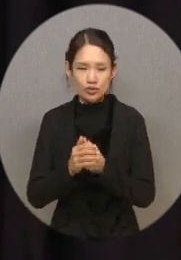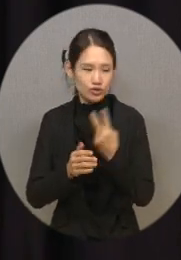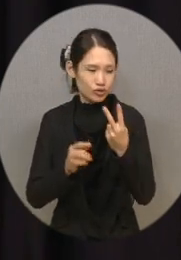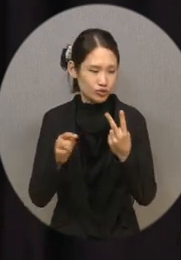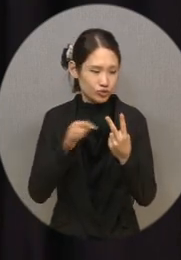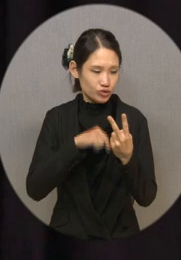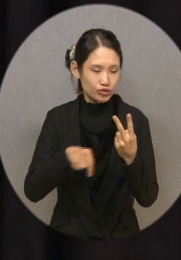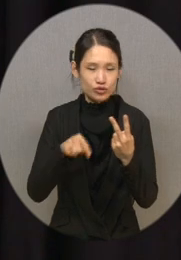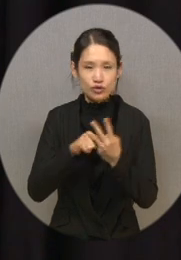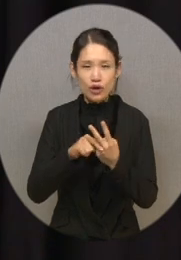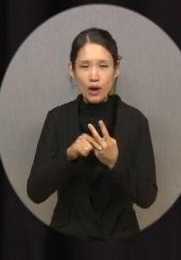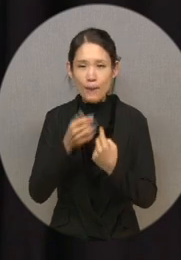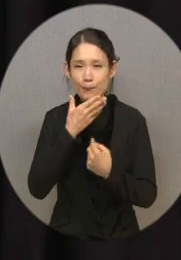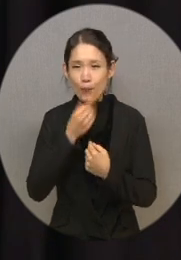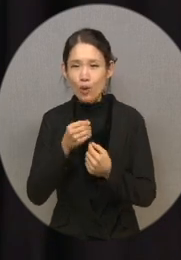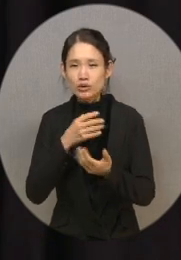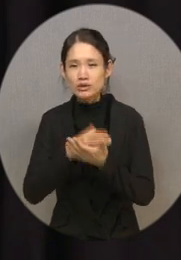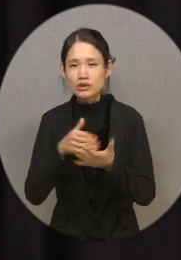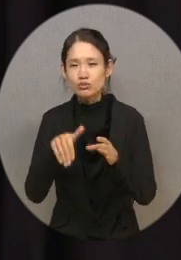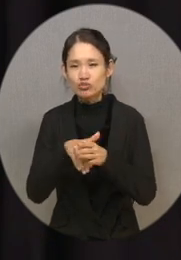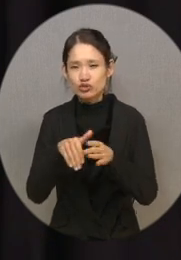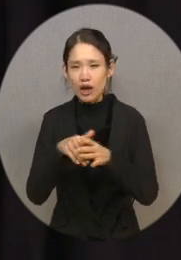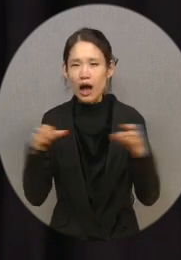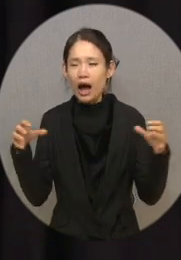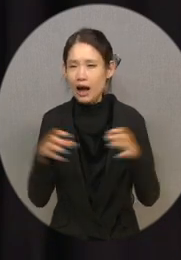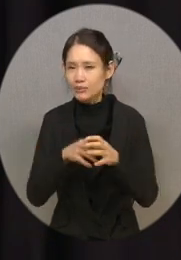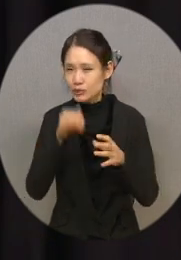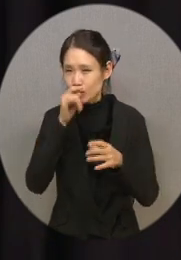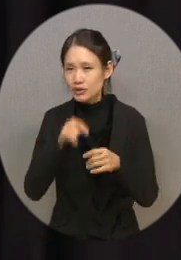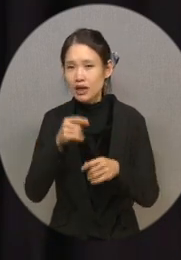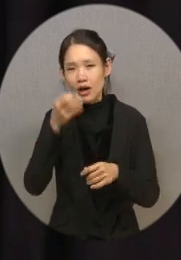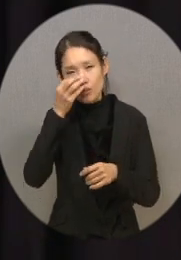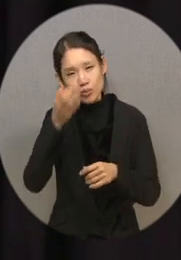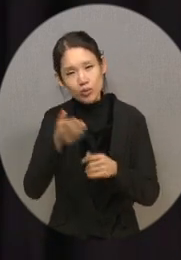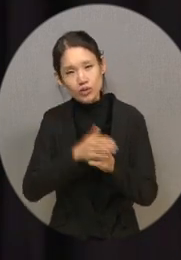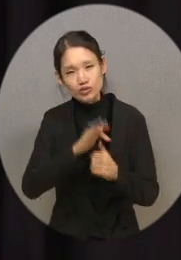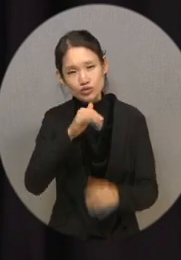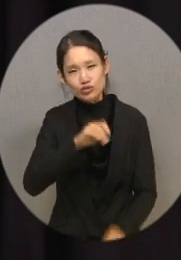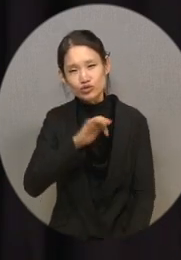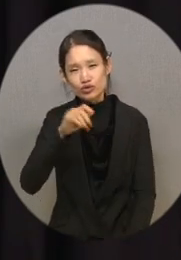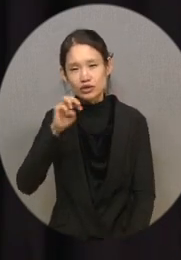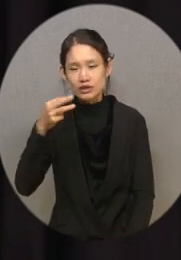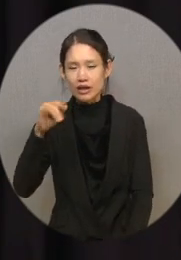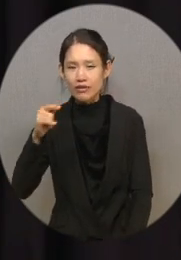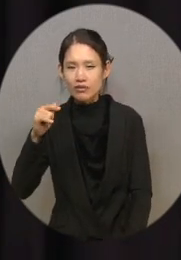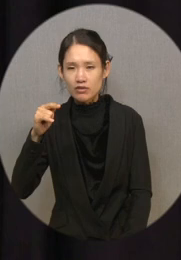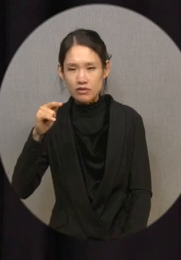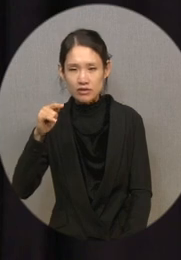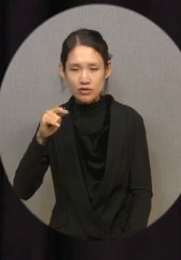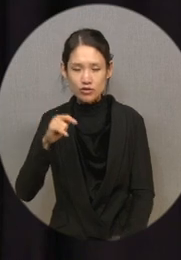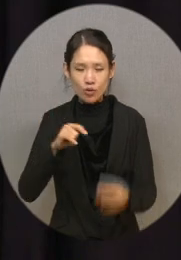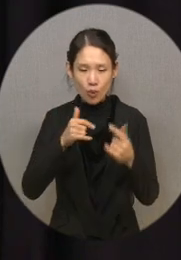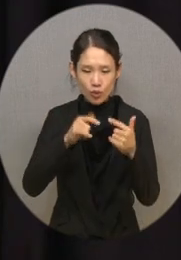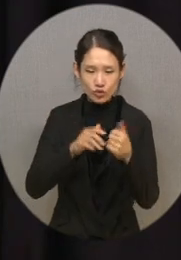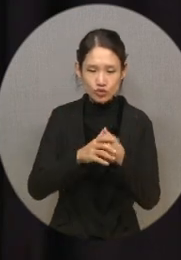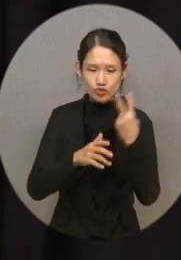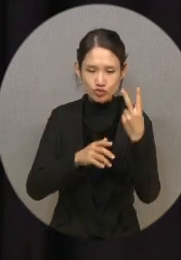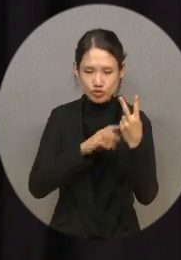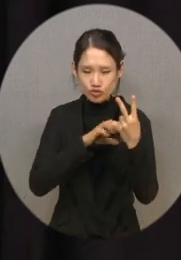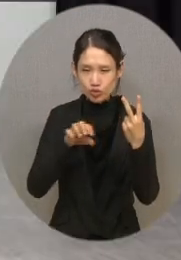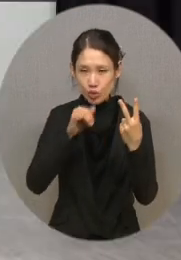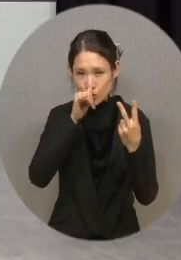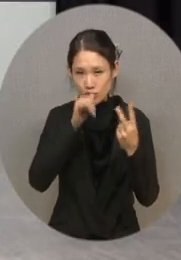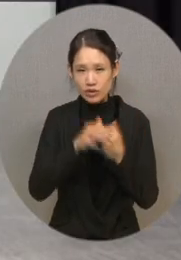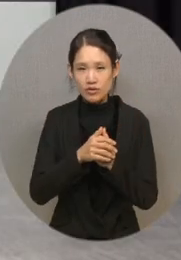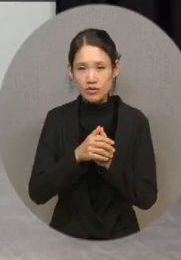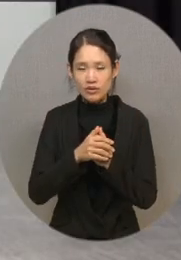개의 복지 문화가 합친 데가 제가 보기에는 뉴질랜드하고 호주라고 봐요. 그래서 이 거의